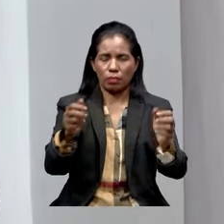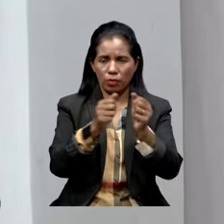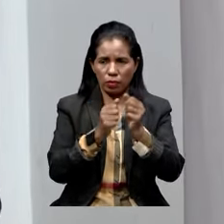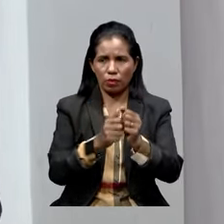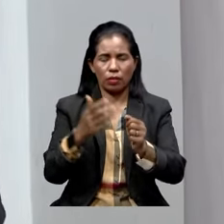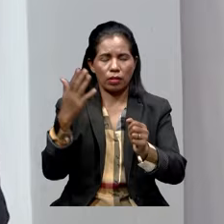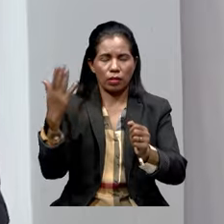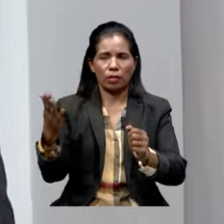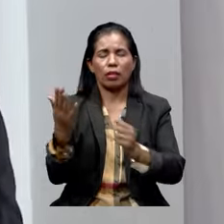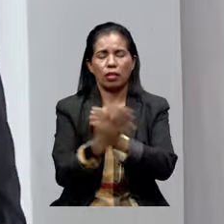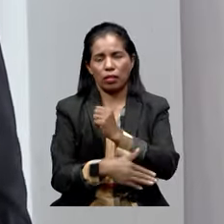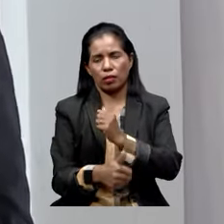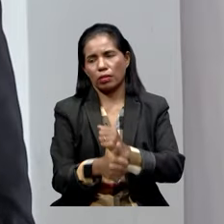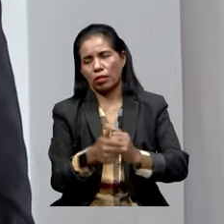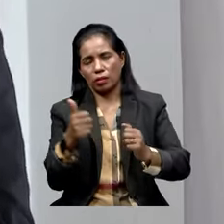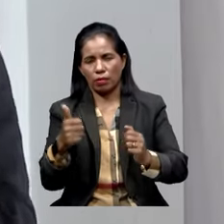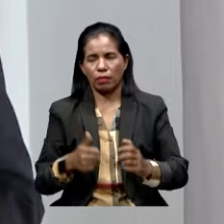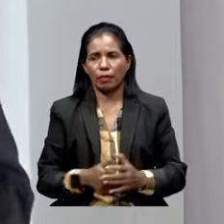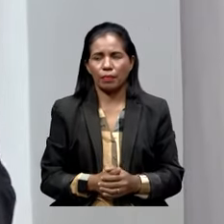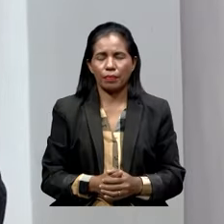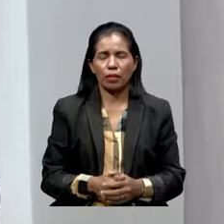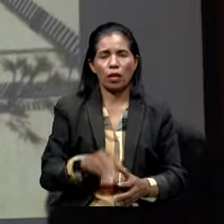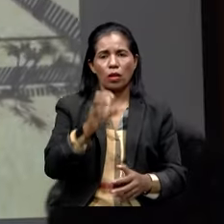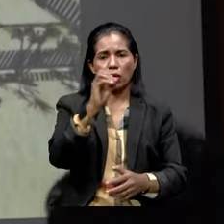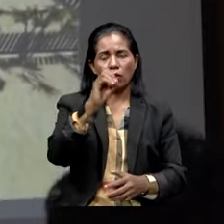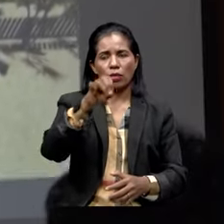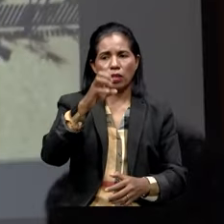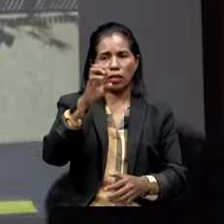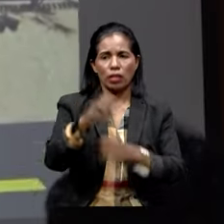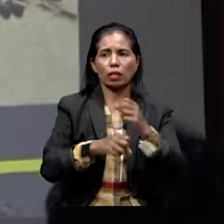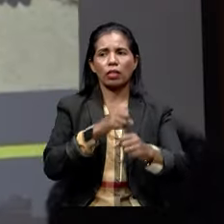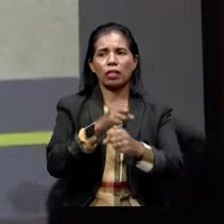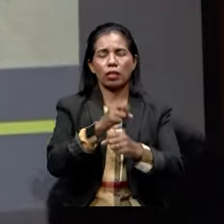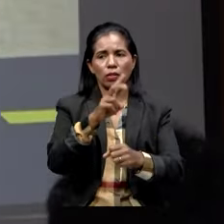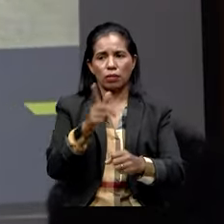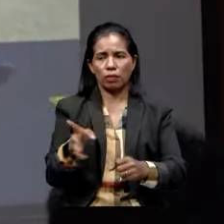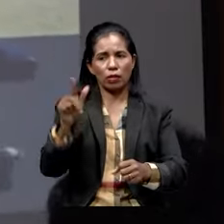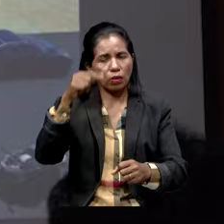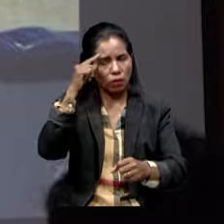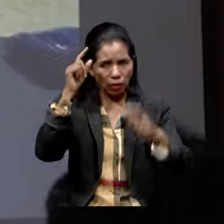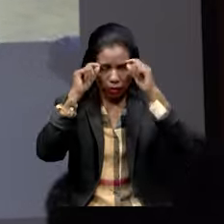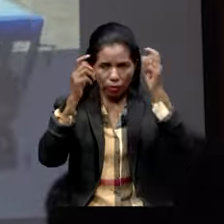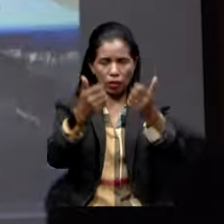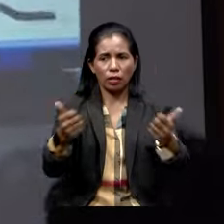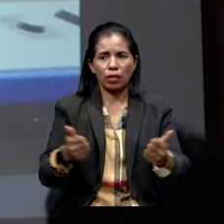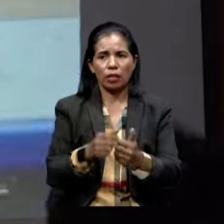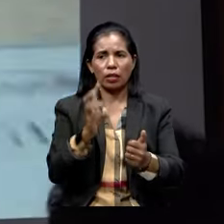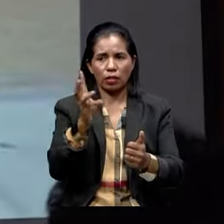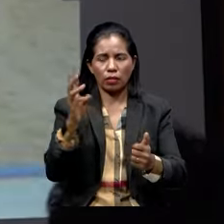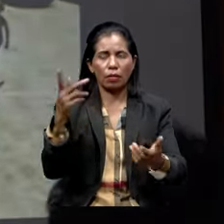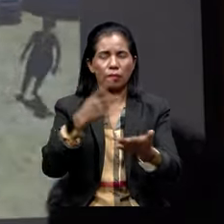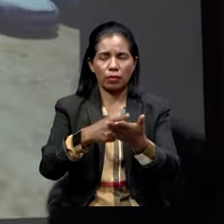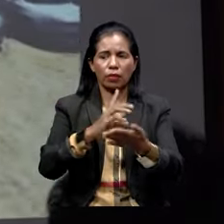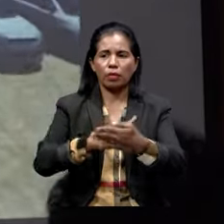dengan negara-negara yang lain. E Orçamento Geral Estado tinang rinroron resinghat, Governo Timor-Leste hili aldea neng nulu, ba projeto